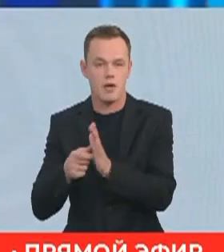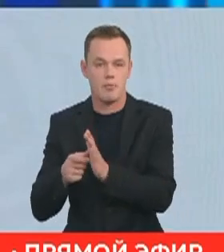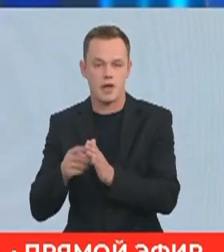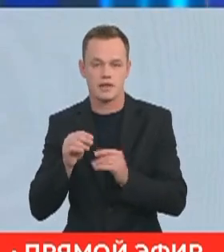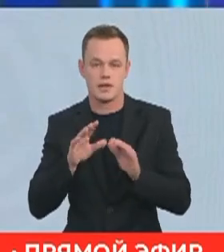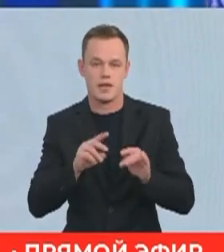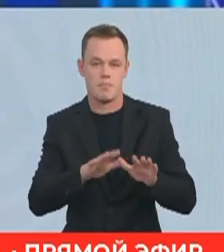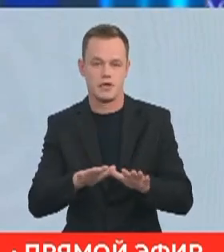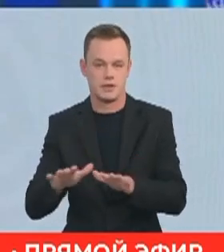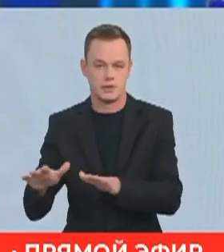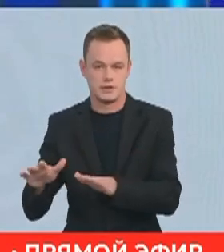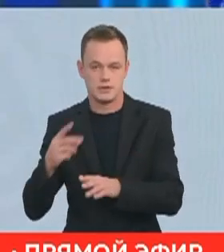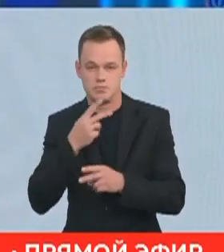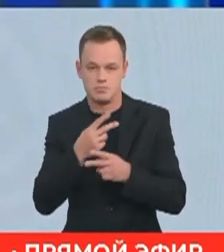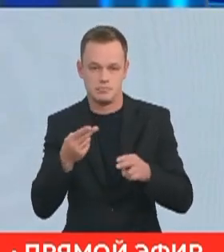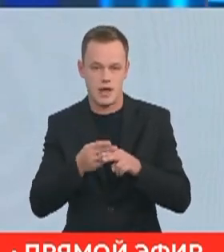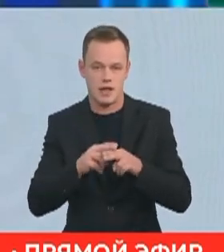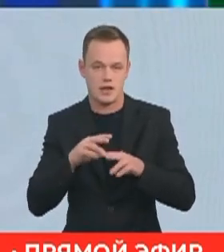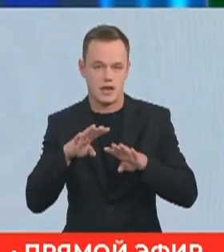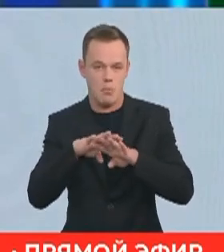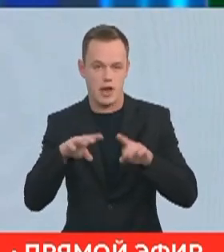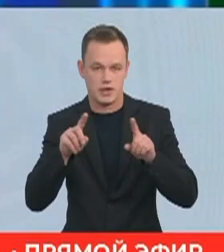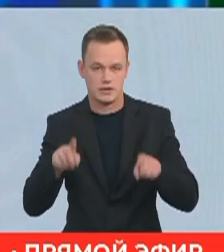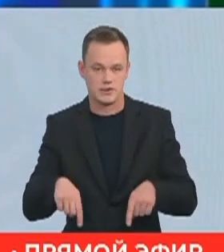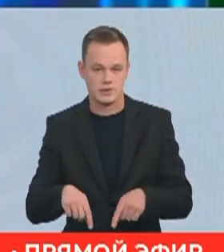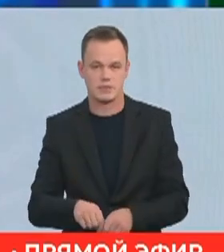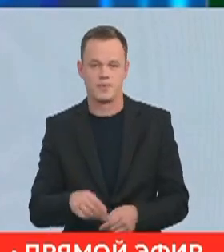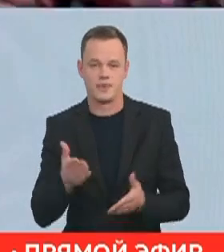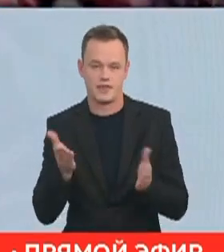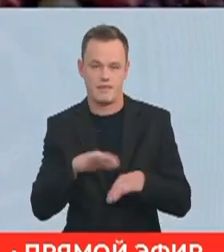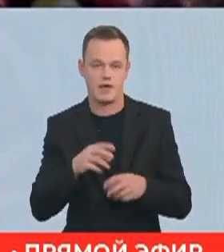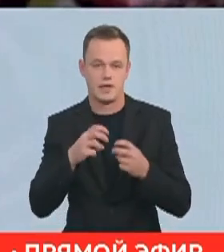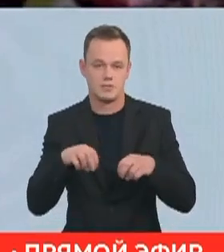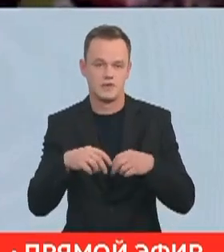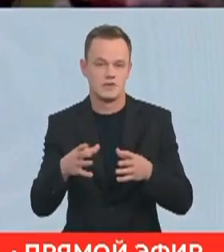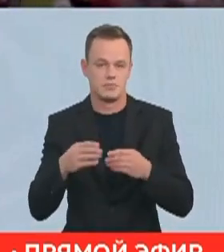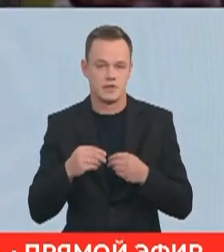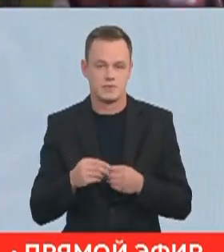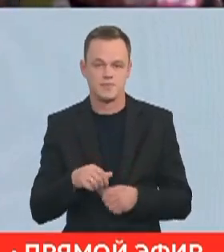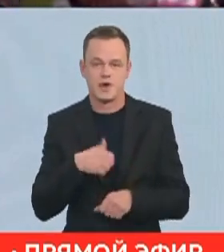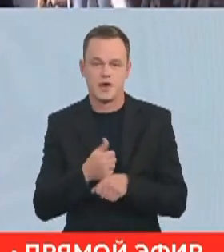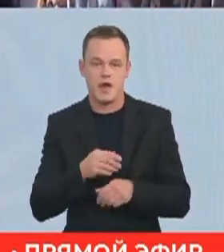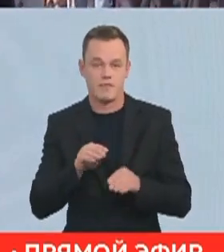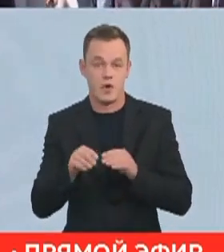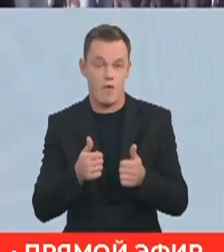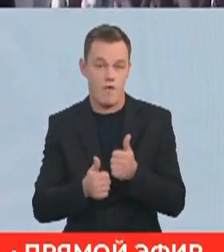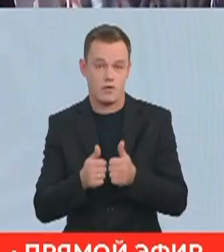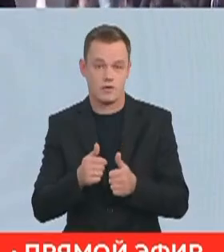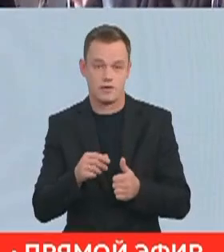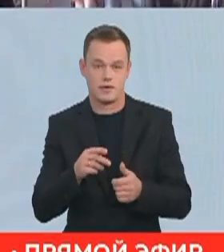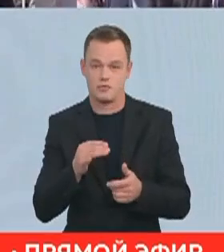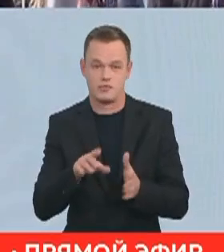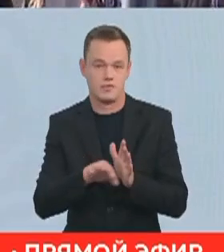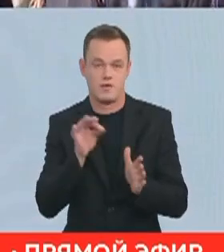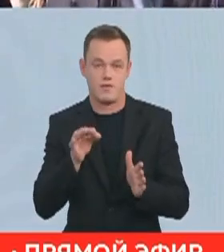по местам. Это таблица Менделевой. Давайте разбираться вместе. Фаворит гонки до сих пор неопределен,